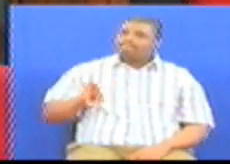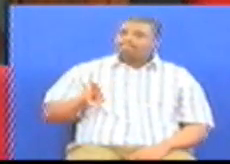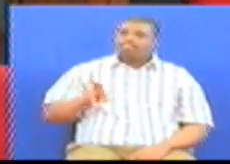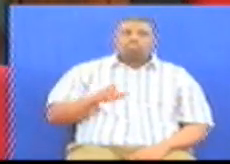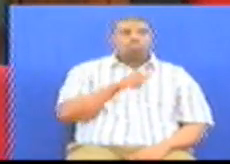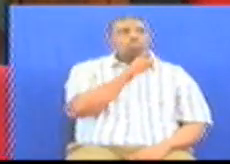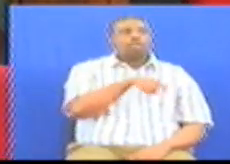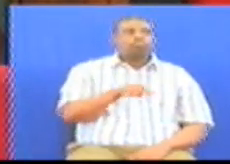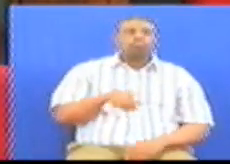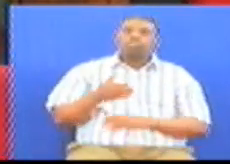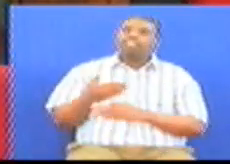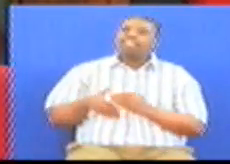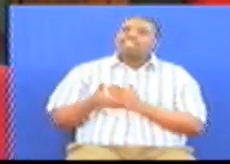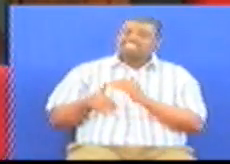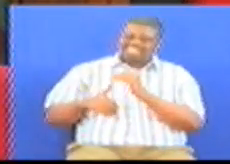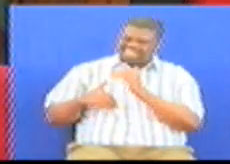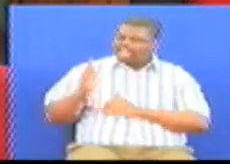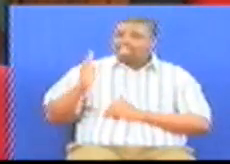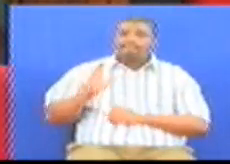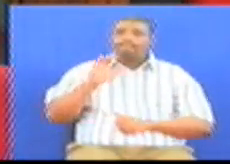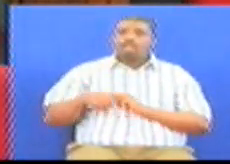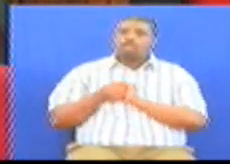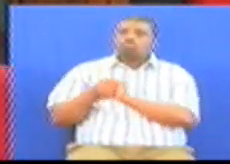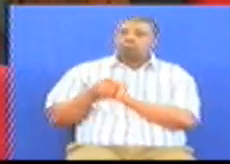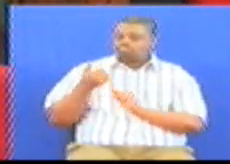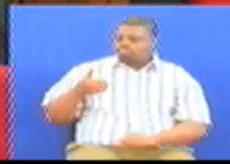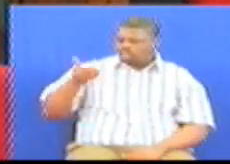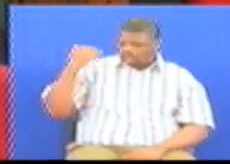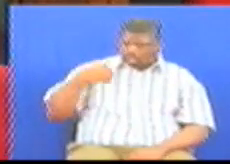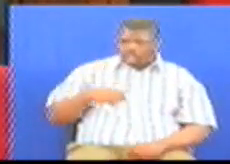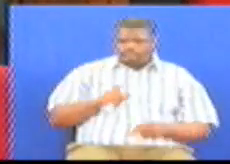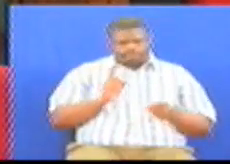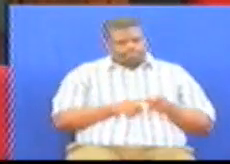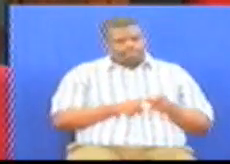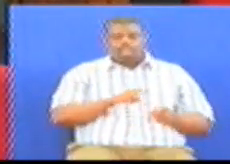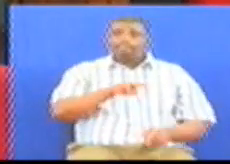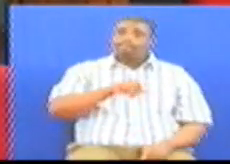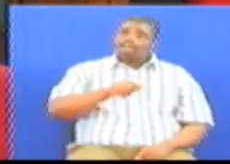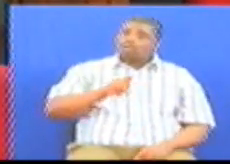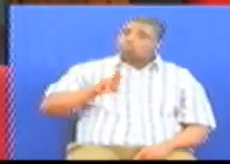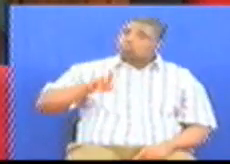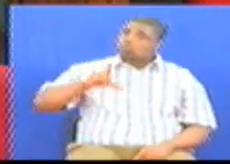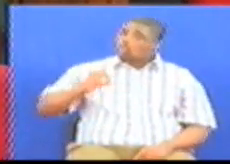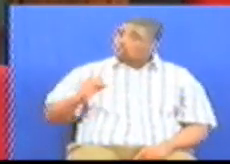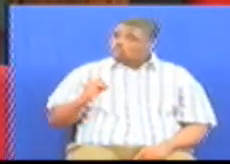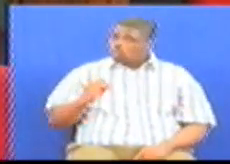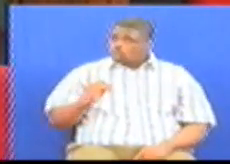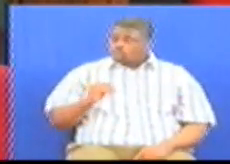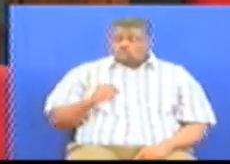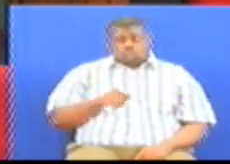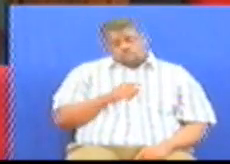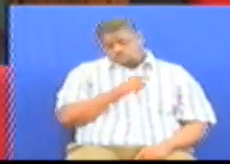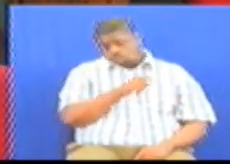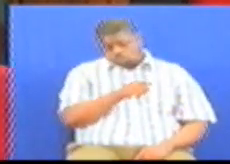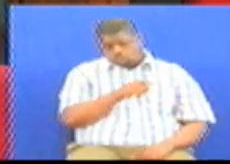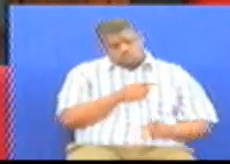iliyopita. Lakini vile vile kipo kituo cha Makuro. Niombe sana Mheshimiwa Jafu, tumezungumza sana na wewe, nimerudi